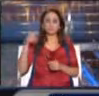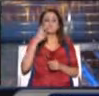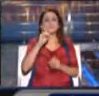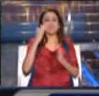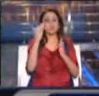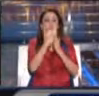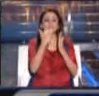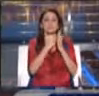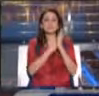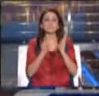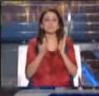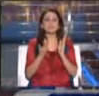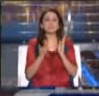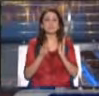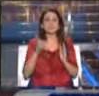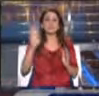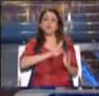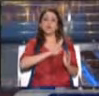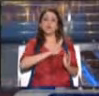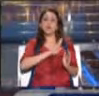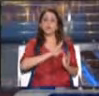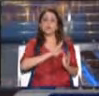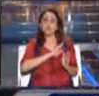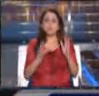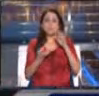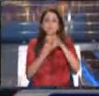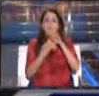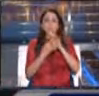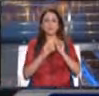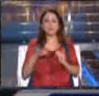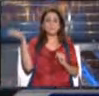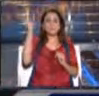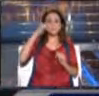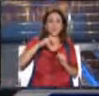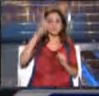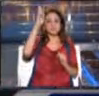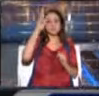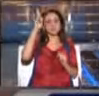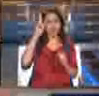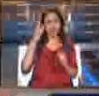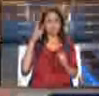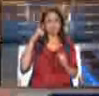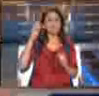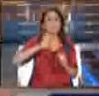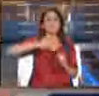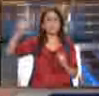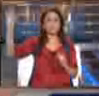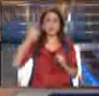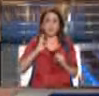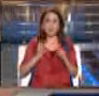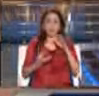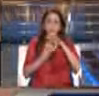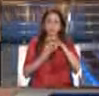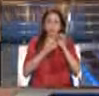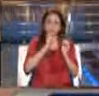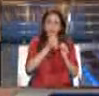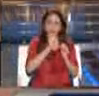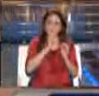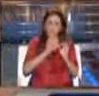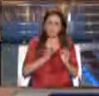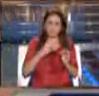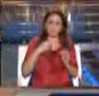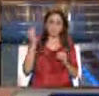خريج كليه حربيه واصبح صحفيا لامعا، مش لازم ابقى خريج اعلام عشان ابقى صحفي، مش لازم ابقى